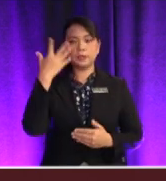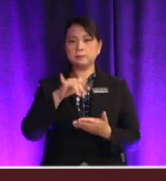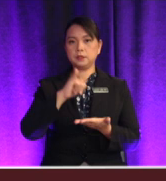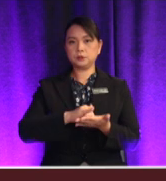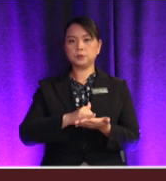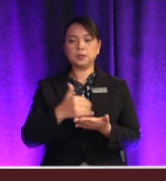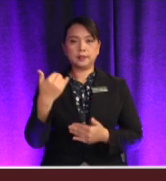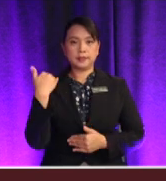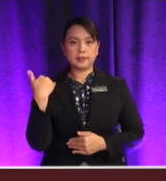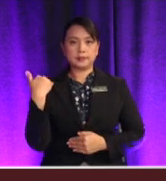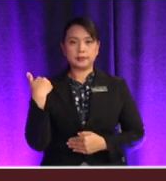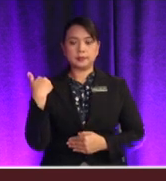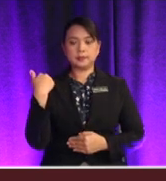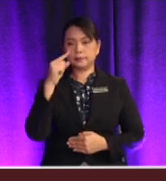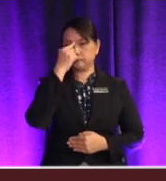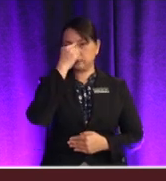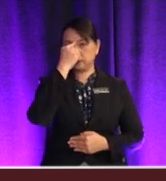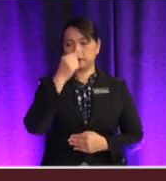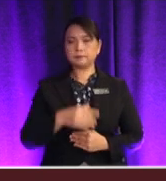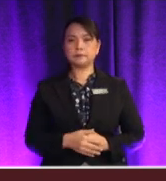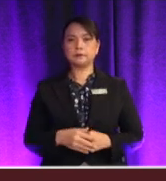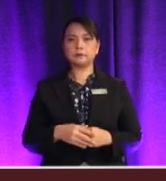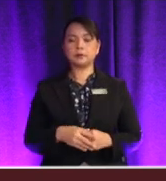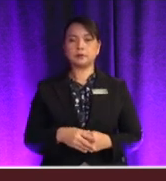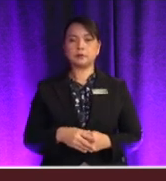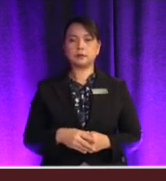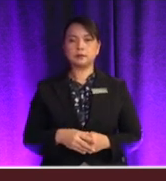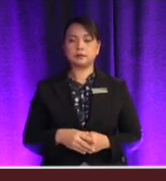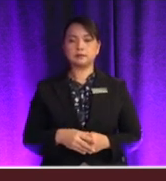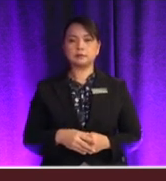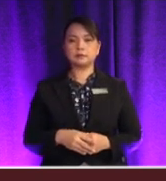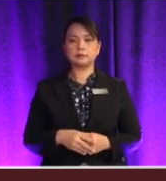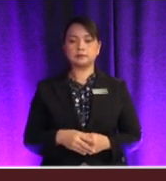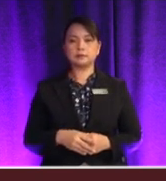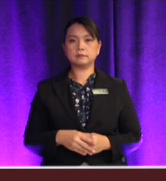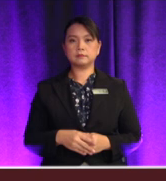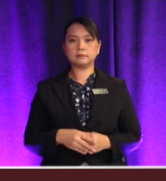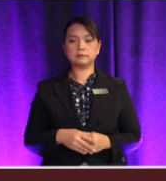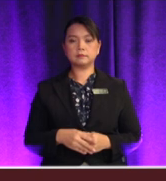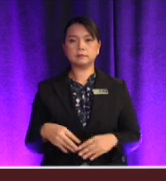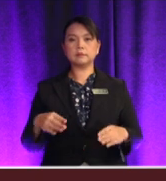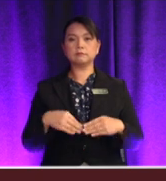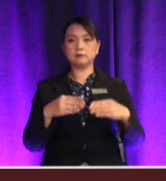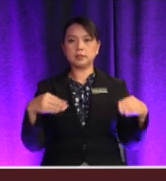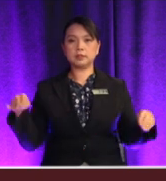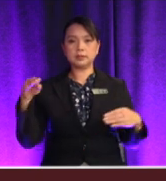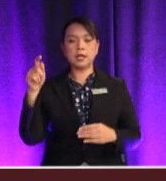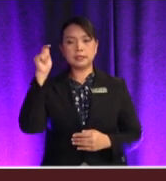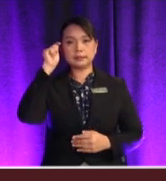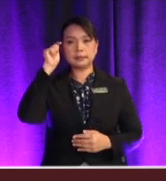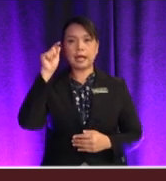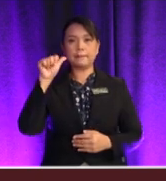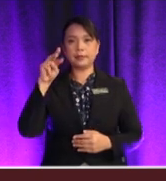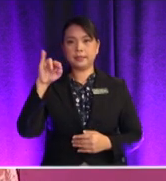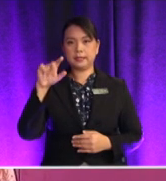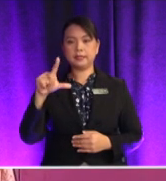ada India. Okey, kaum India. Bahasa apa yang digunakan? Iaitu bahasa Tamil. Dan